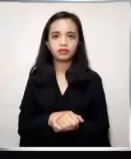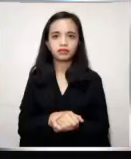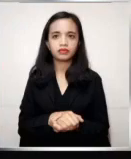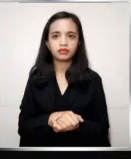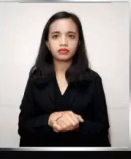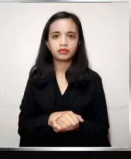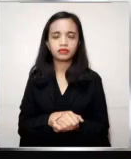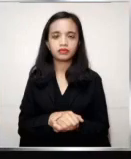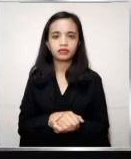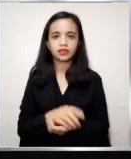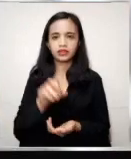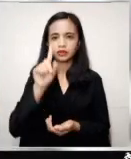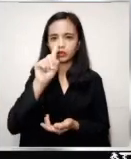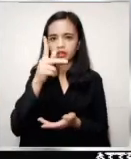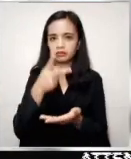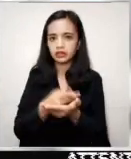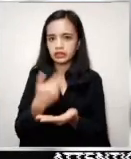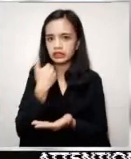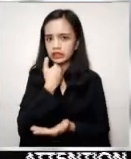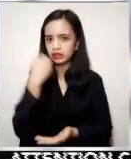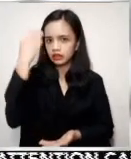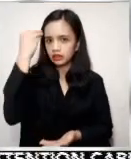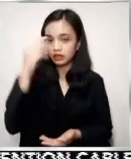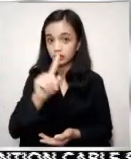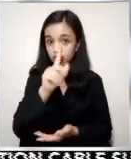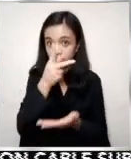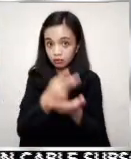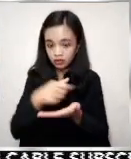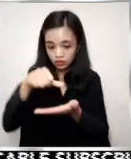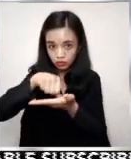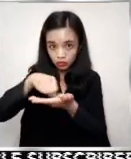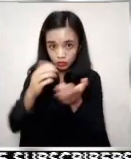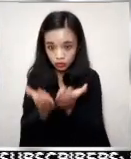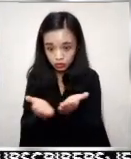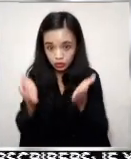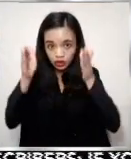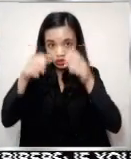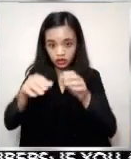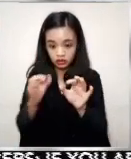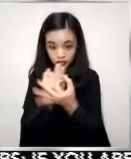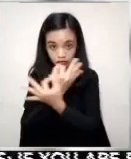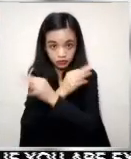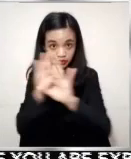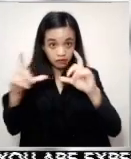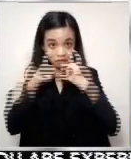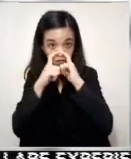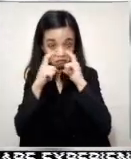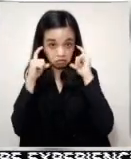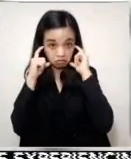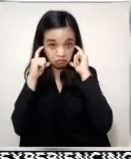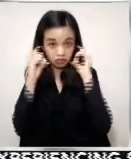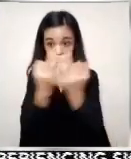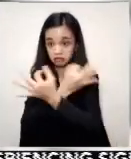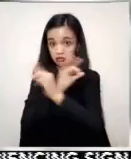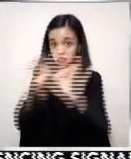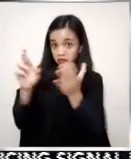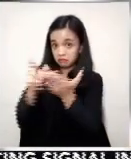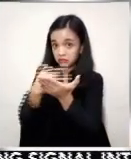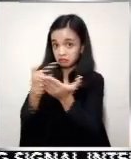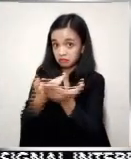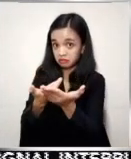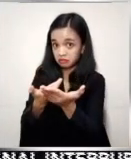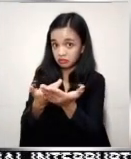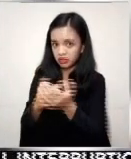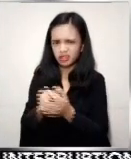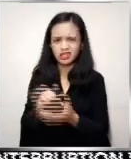Pisong thermal scanner, pisong galon ng alcohol, libreng surgical face mask, libreng bigas. Halos pangkaraniwan